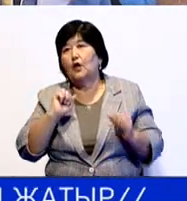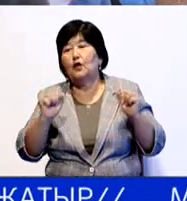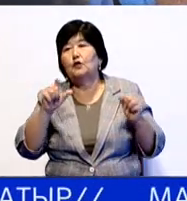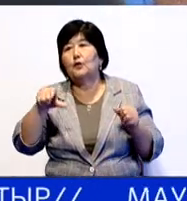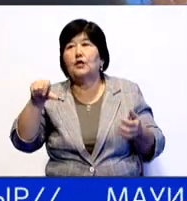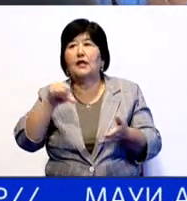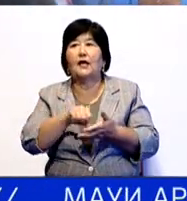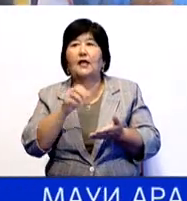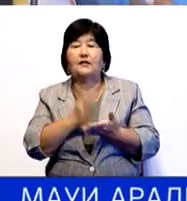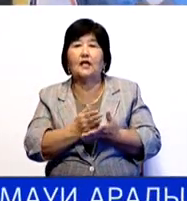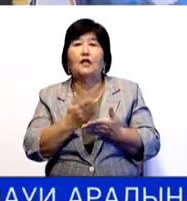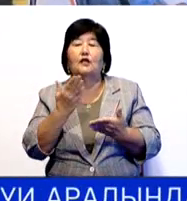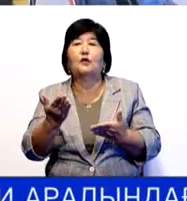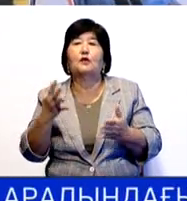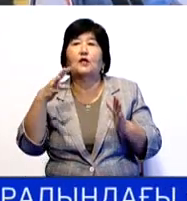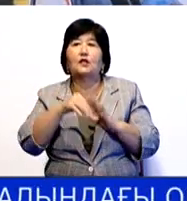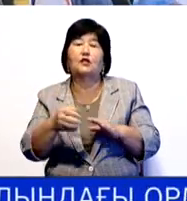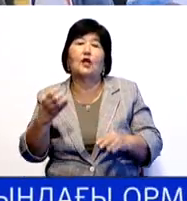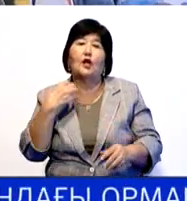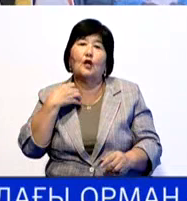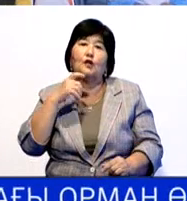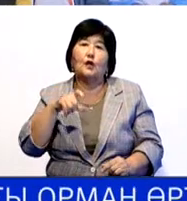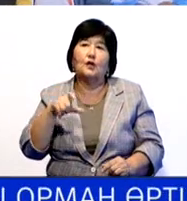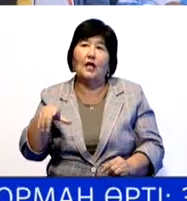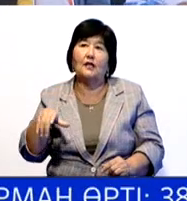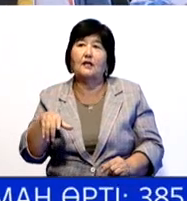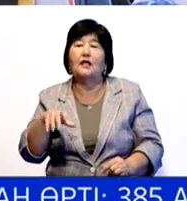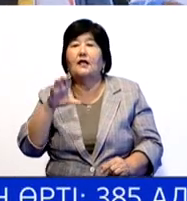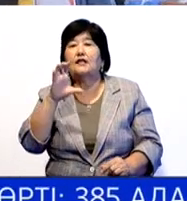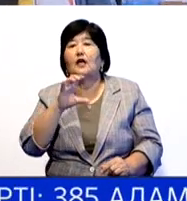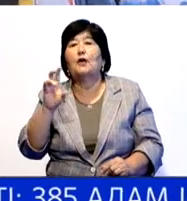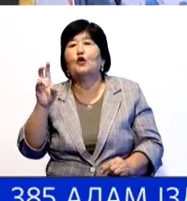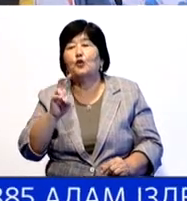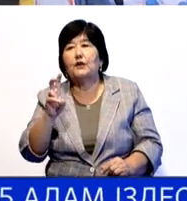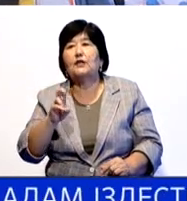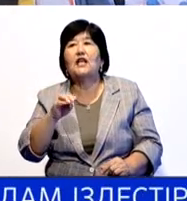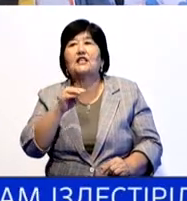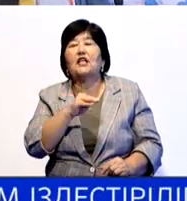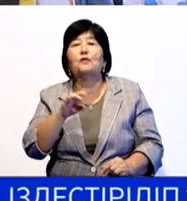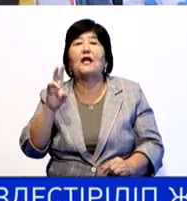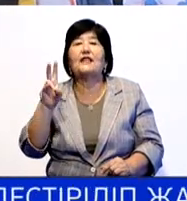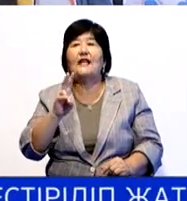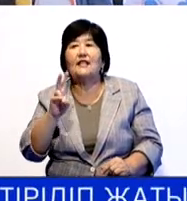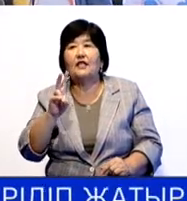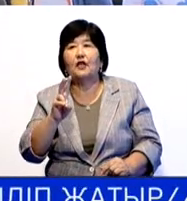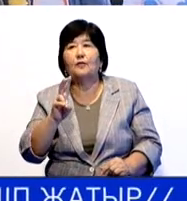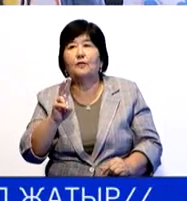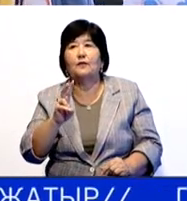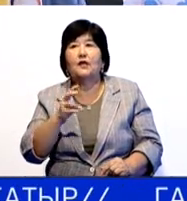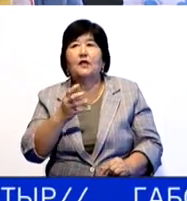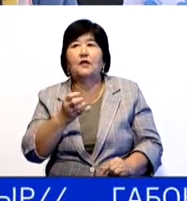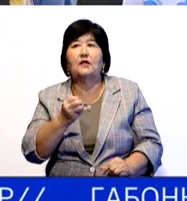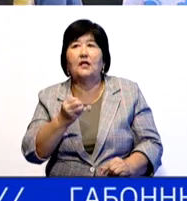қатысты. Соның ішінде қызылордалық Саматұлы Нұрперзент, Жаңаберген Назерке және